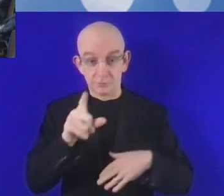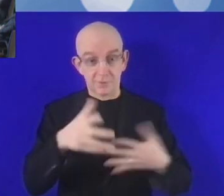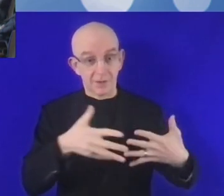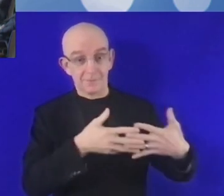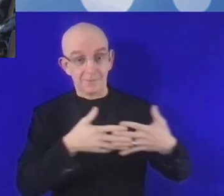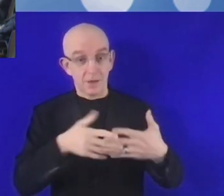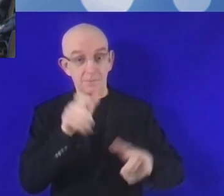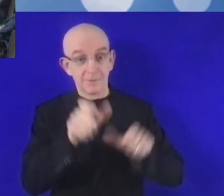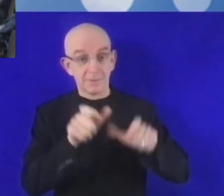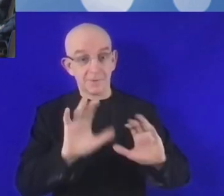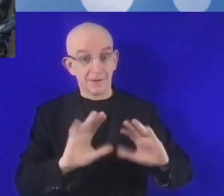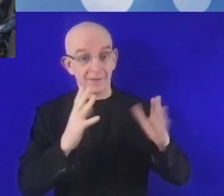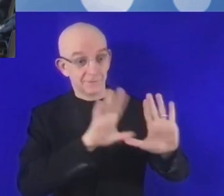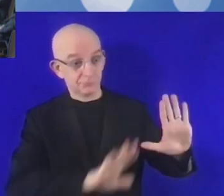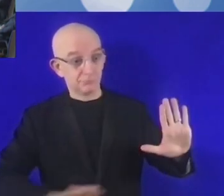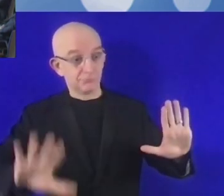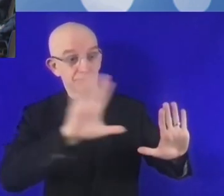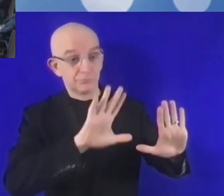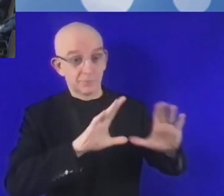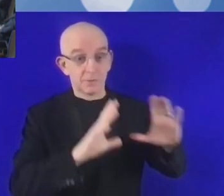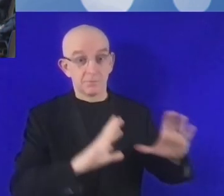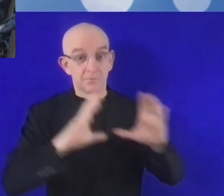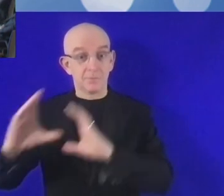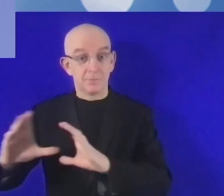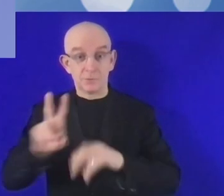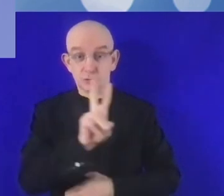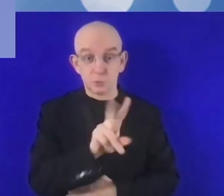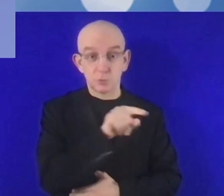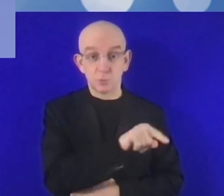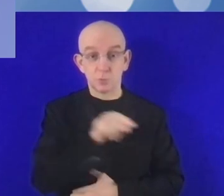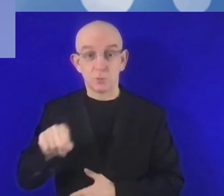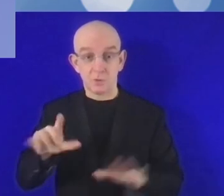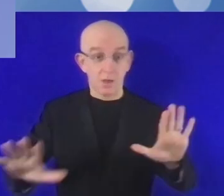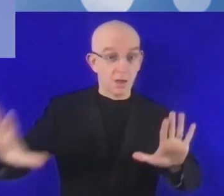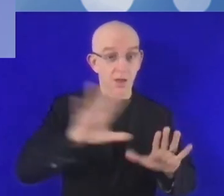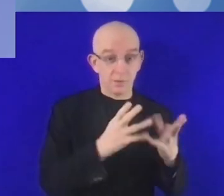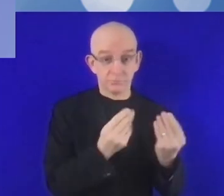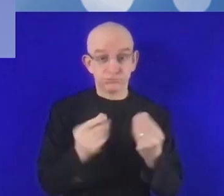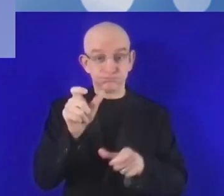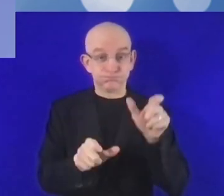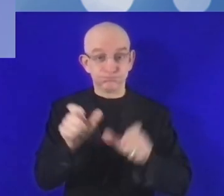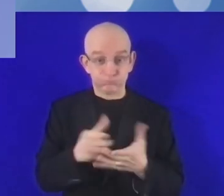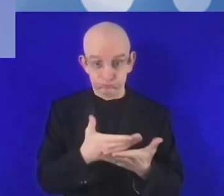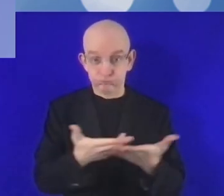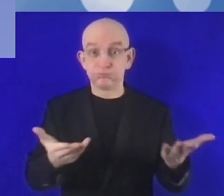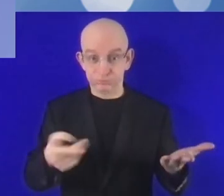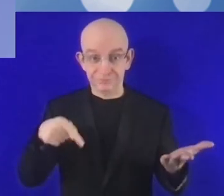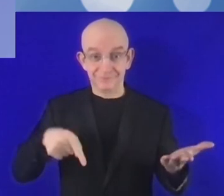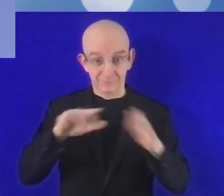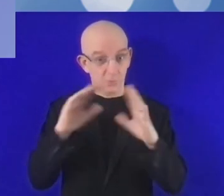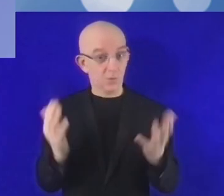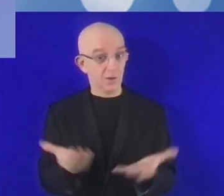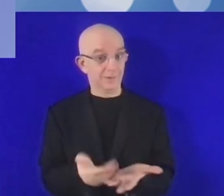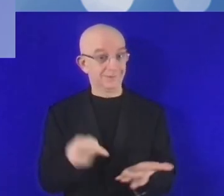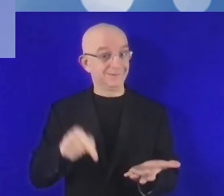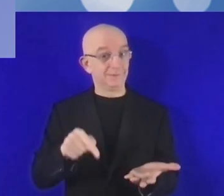лет, с 2019 года, 70-82 миллиона новых пользователей начало пользоваться интернетом, то есть более